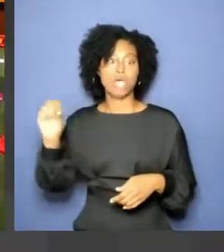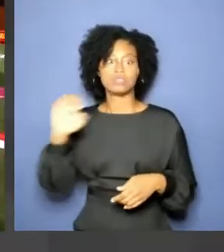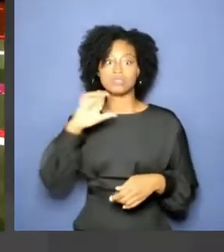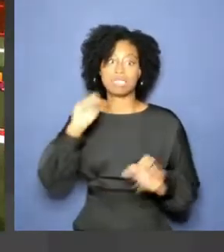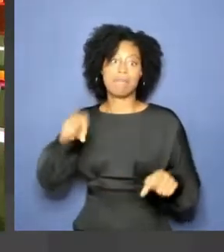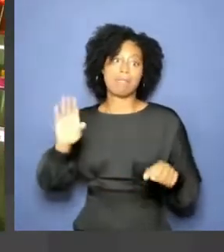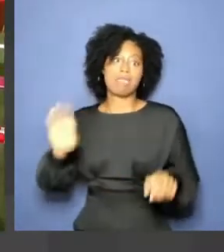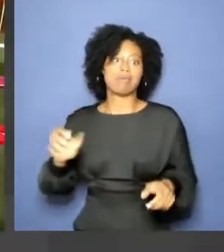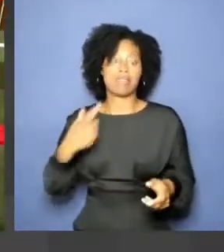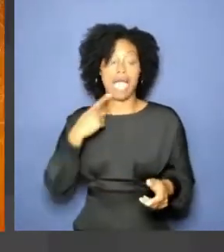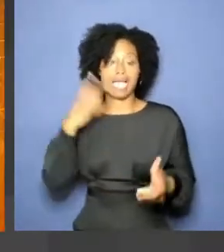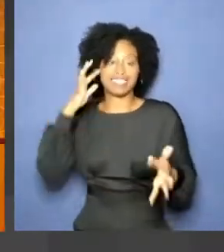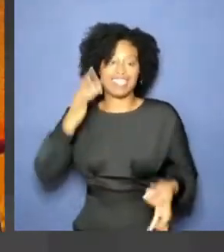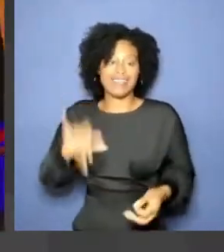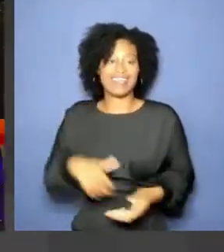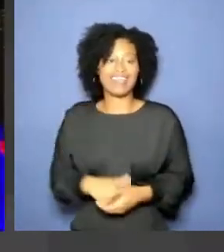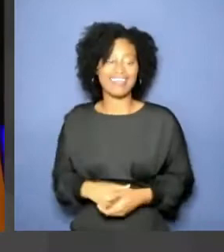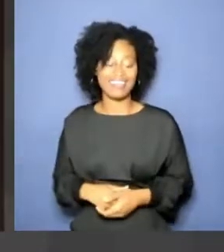こんな感じで